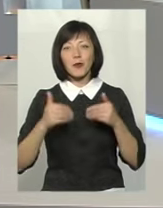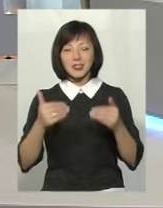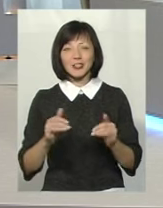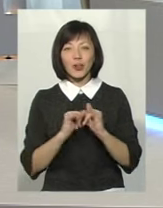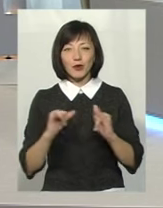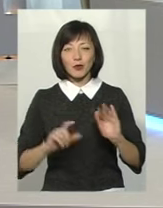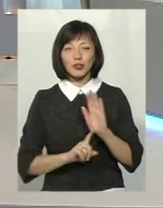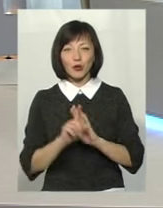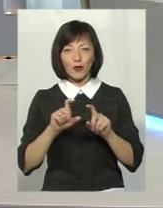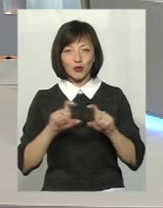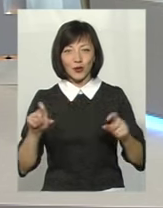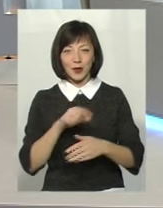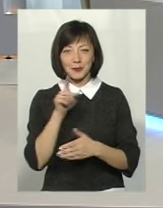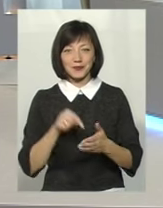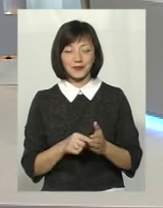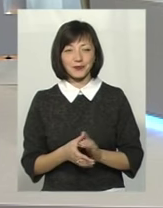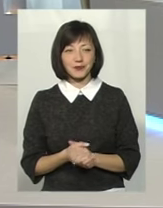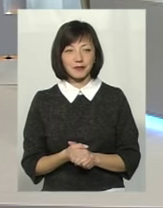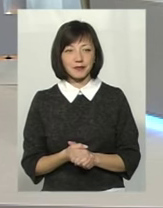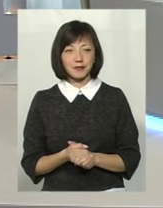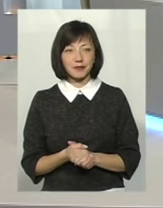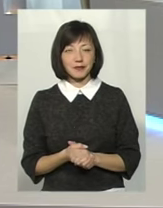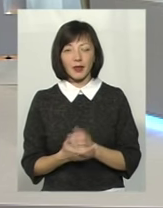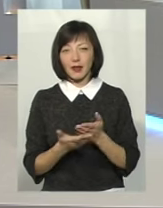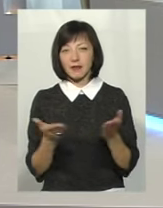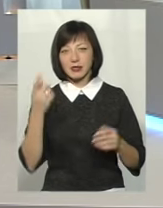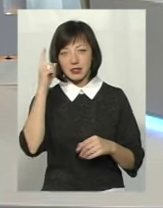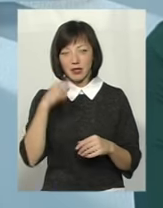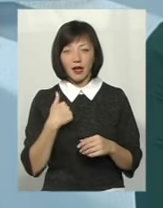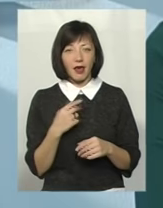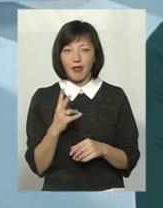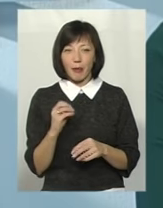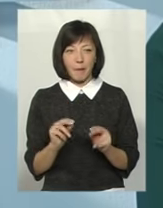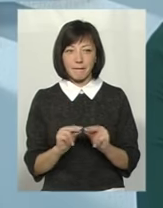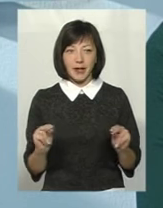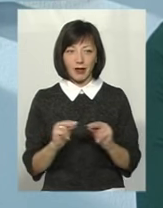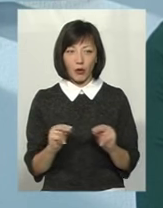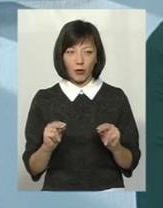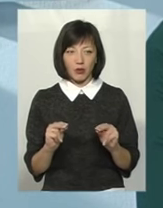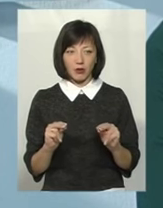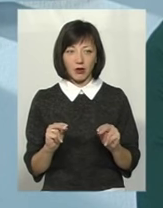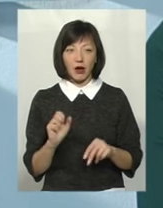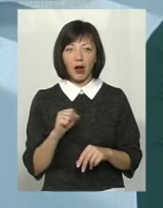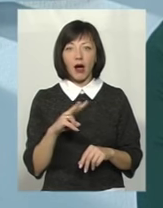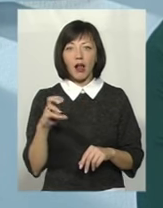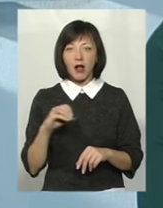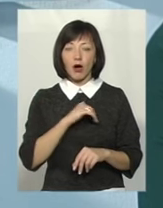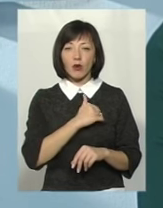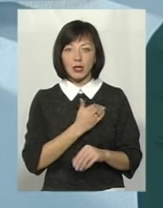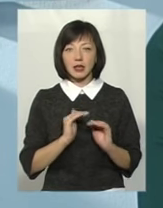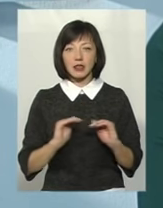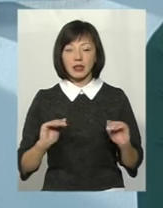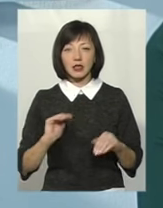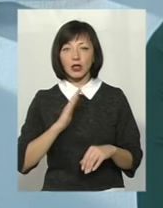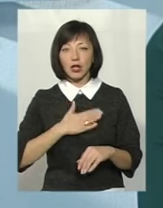початкової школи? Ви знаєте, я не педагог, але я б хотіла, щоб діти наші